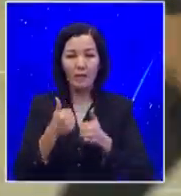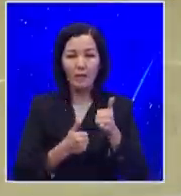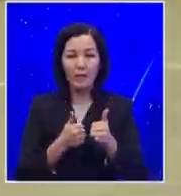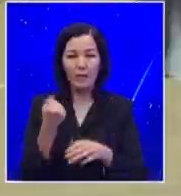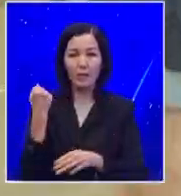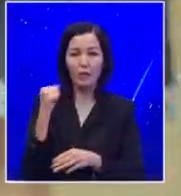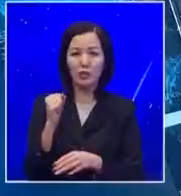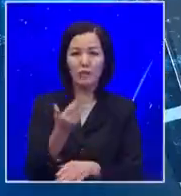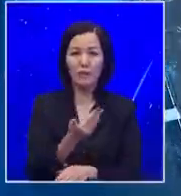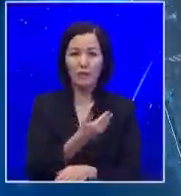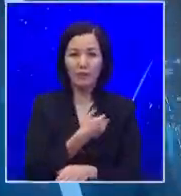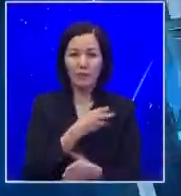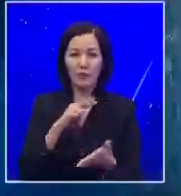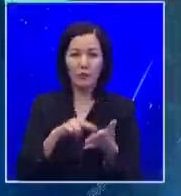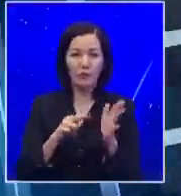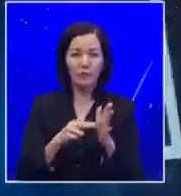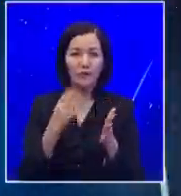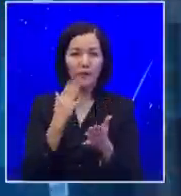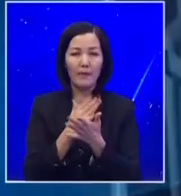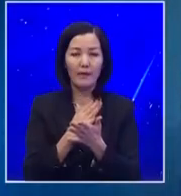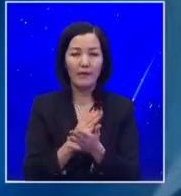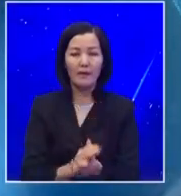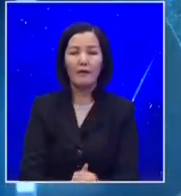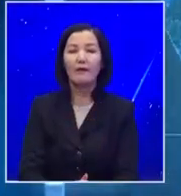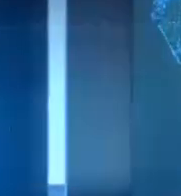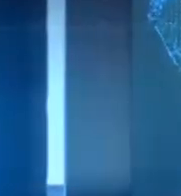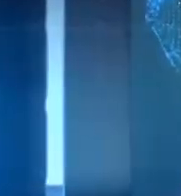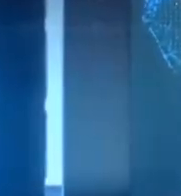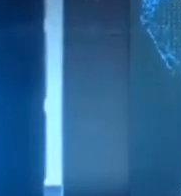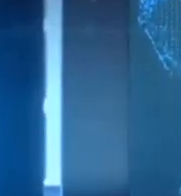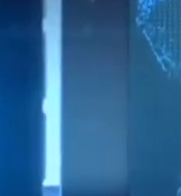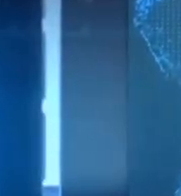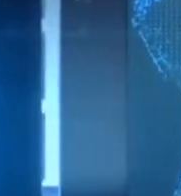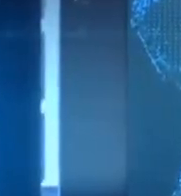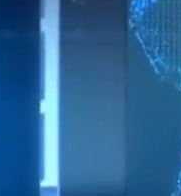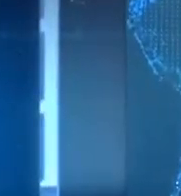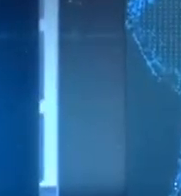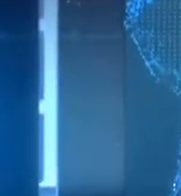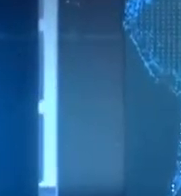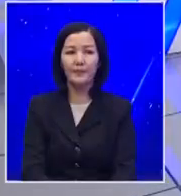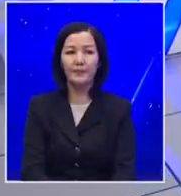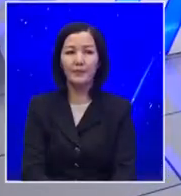жүлдегер атануды мақсат еткен. Жарқын Нұрланұлы, Ерлан Азанбай, Жетісу телеарнасы.